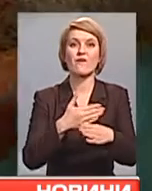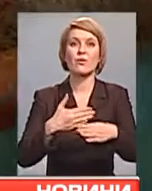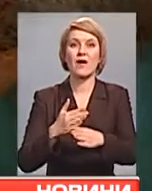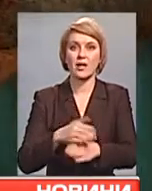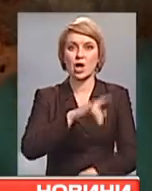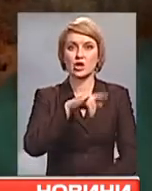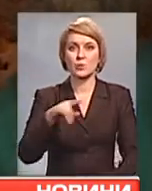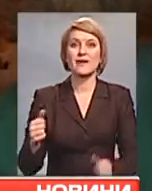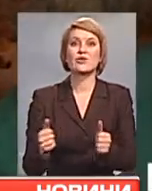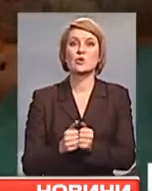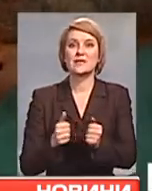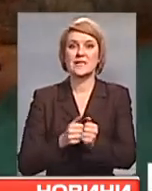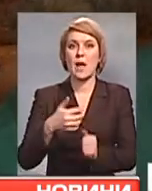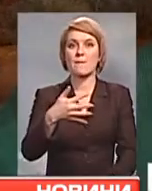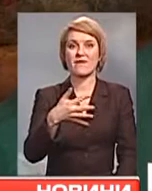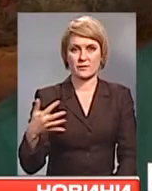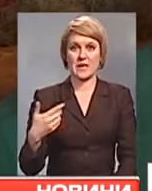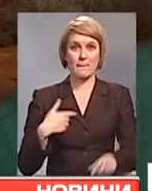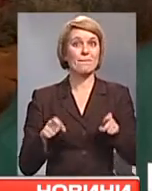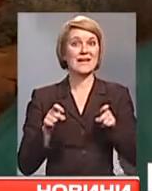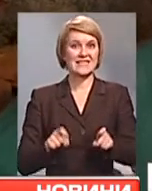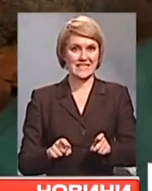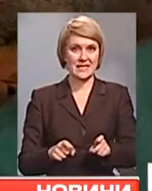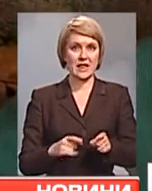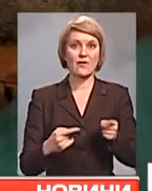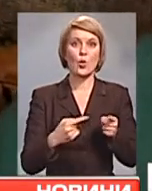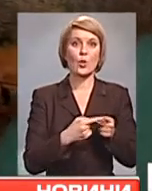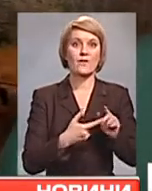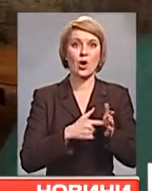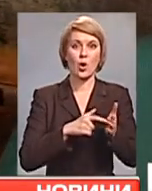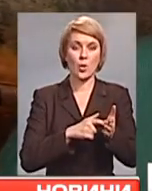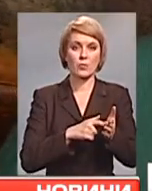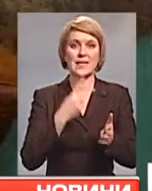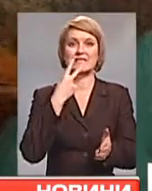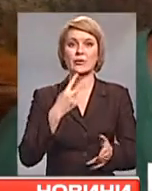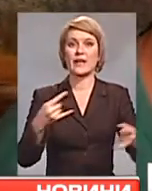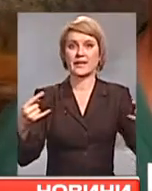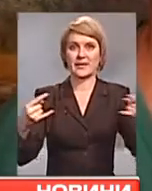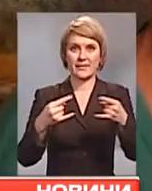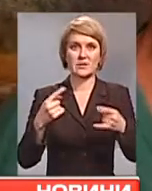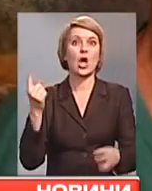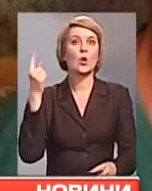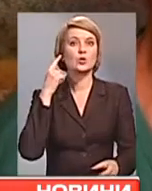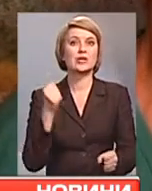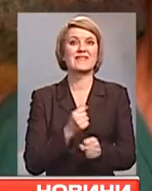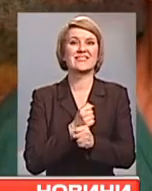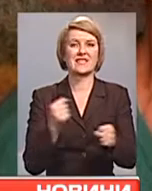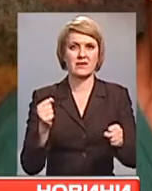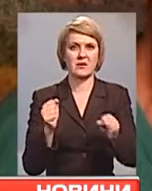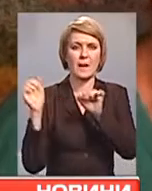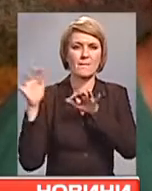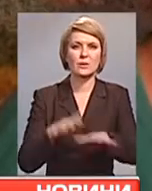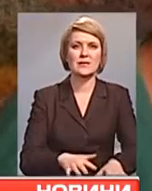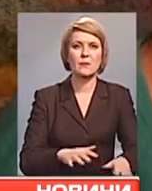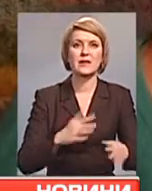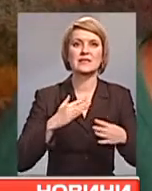Ми сиділи, там дивилися телевізор в угловій кімнаті. І услышали взриви. І посипали стекла.